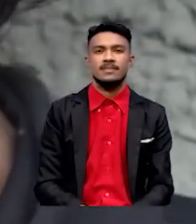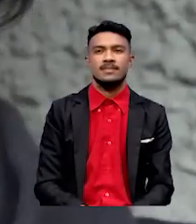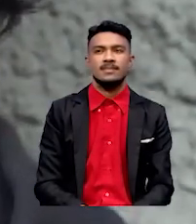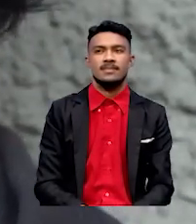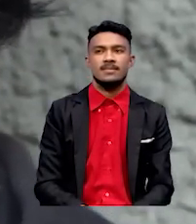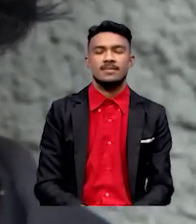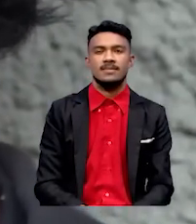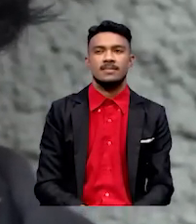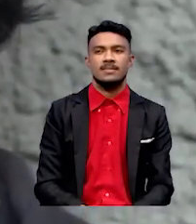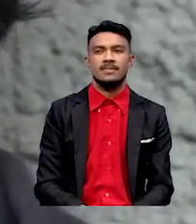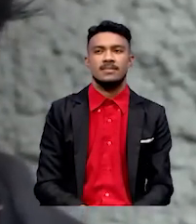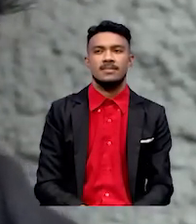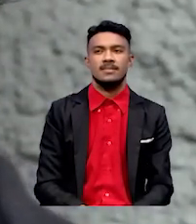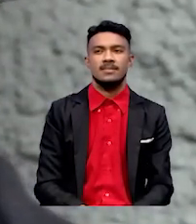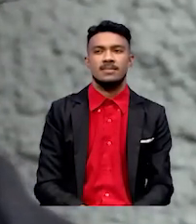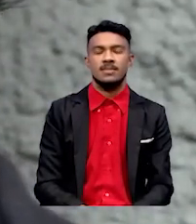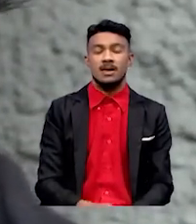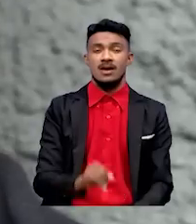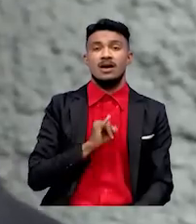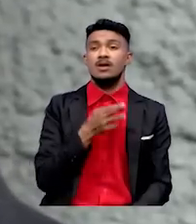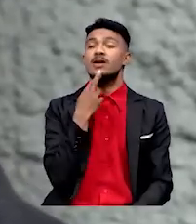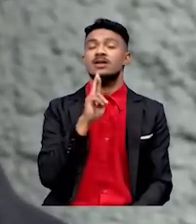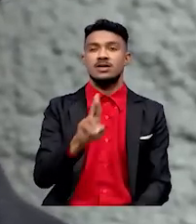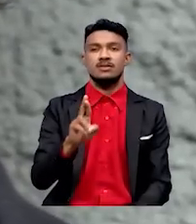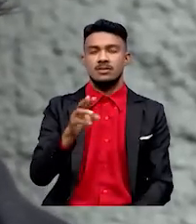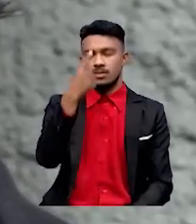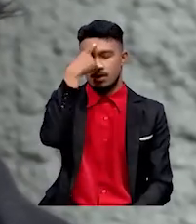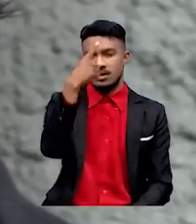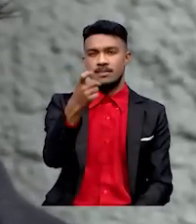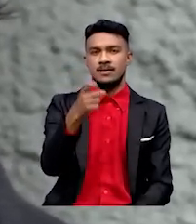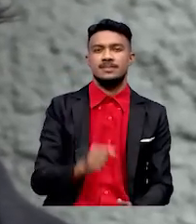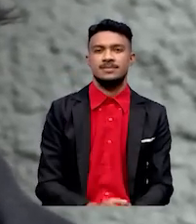Ivo mana? Hau razaun tamba ram fukan.